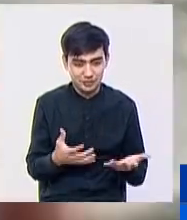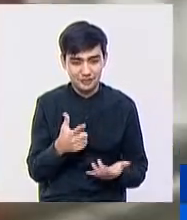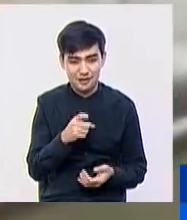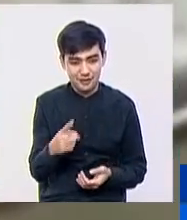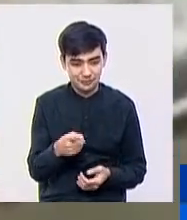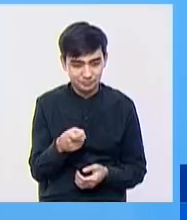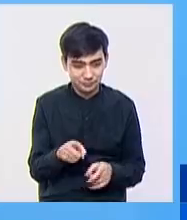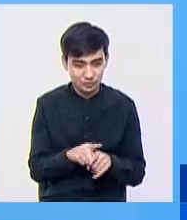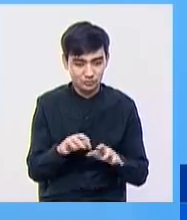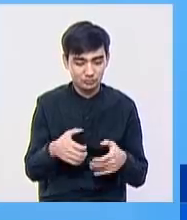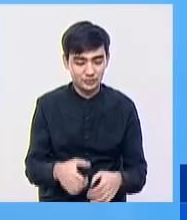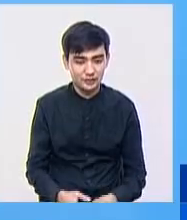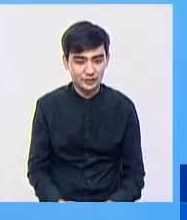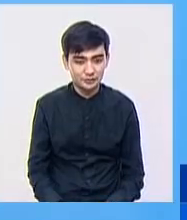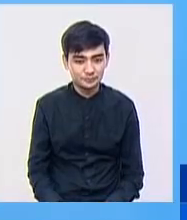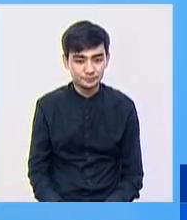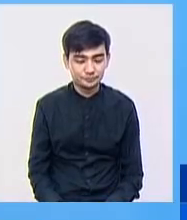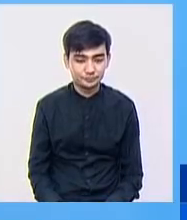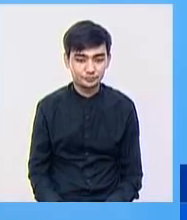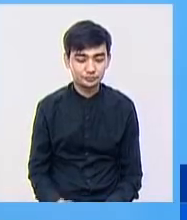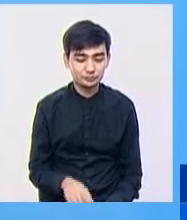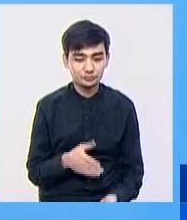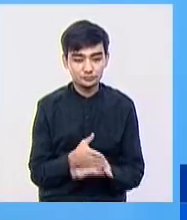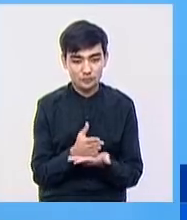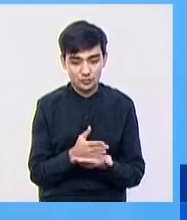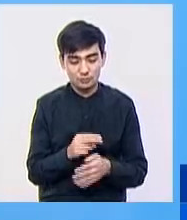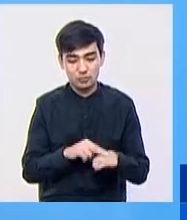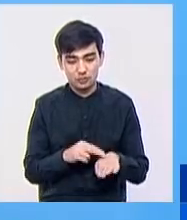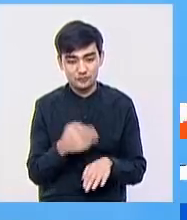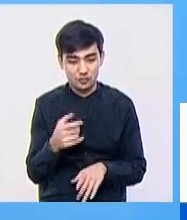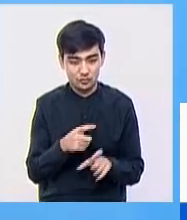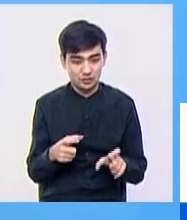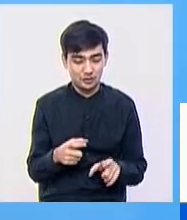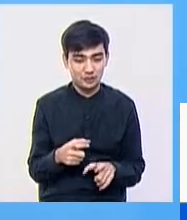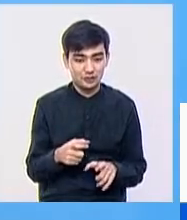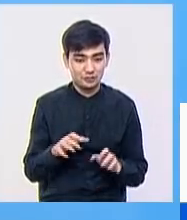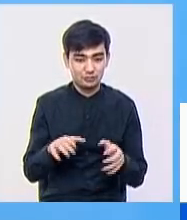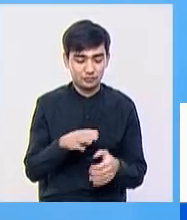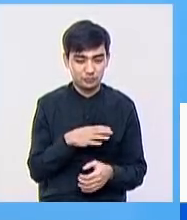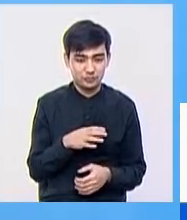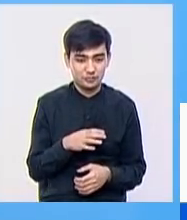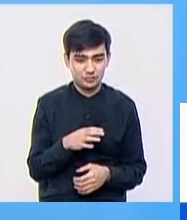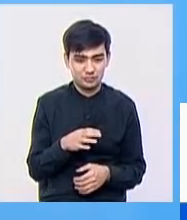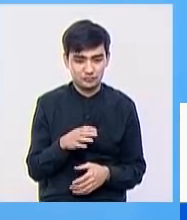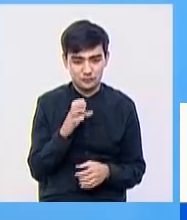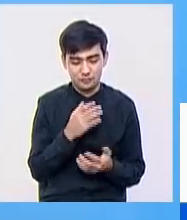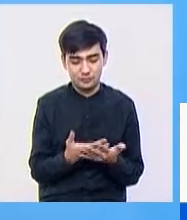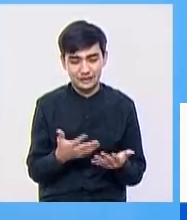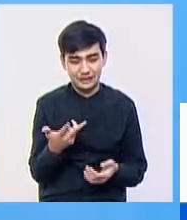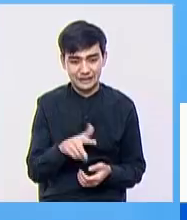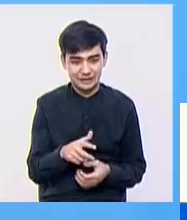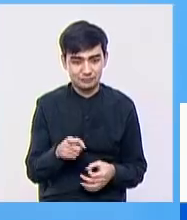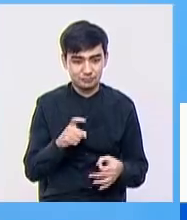пистолет. Так, во время несения службы сотрудники полиции за перевозку оружия изъято 3